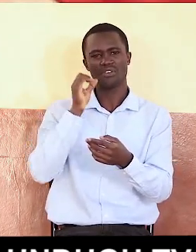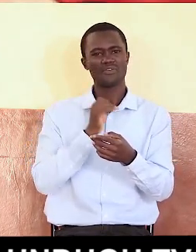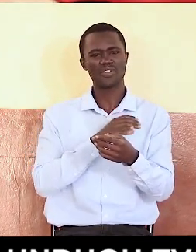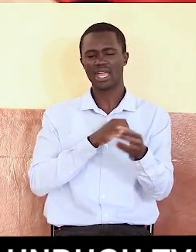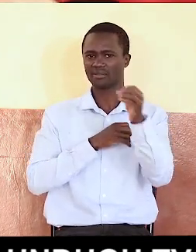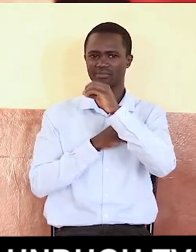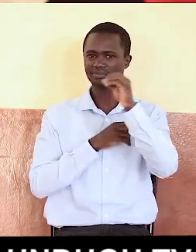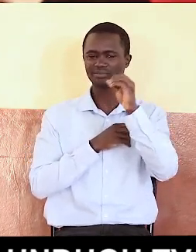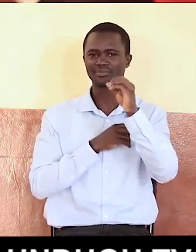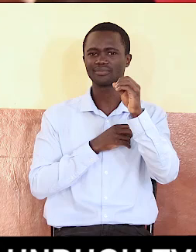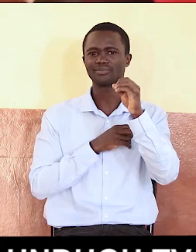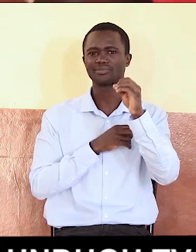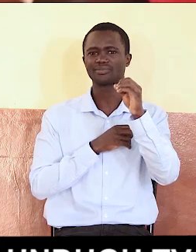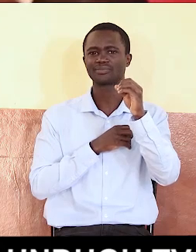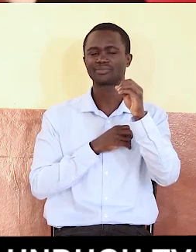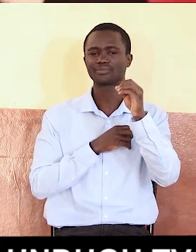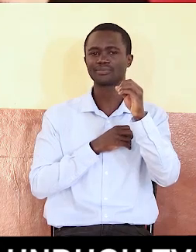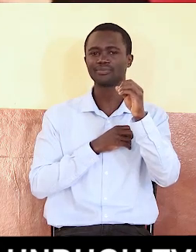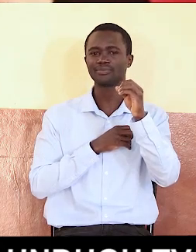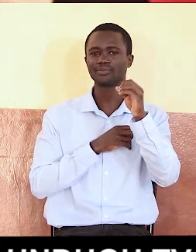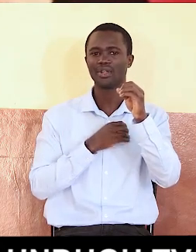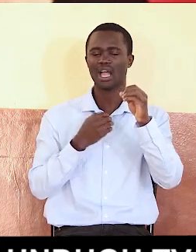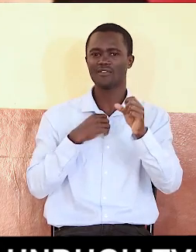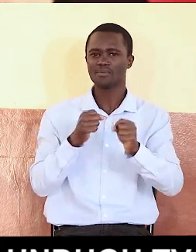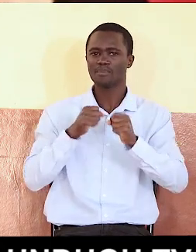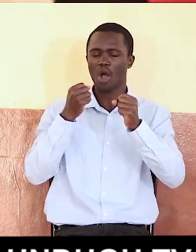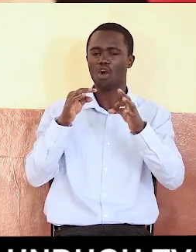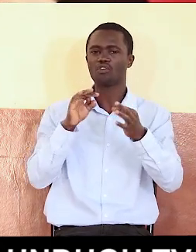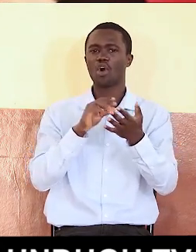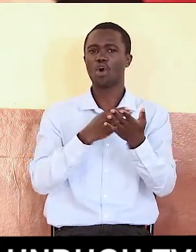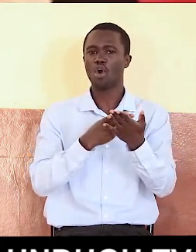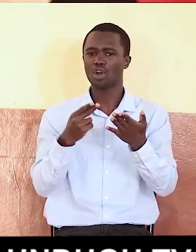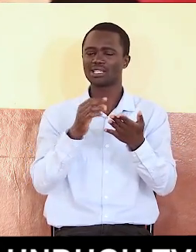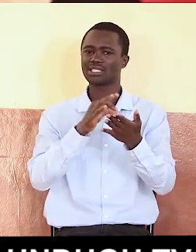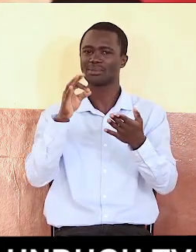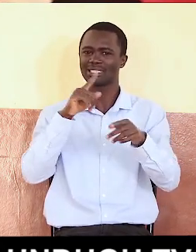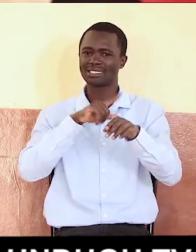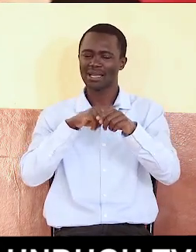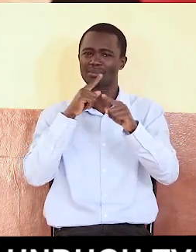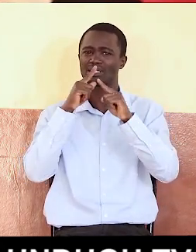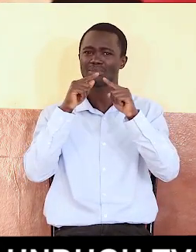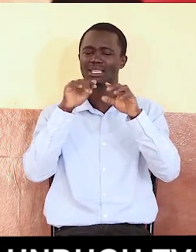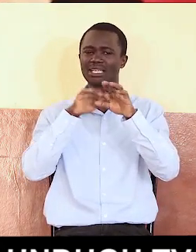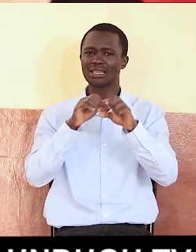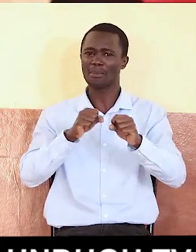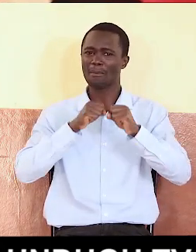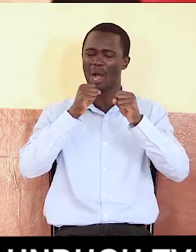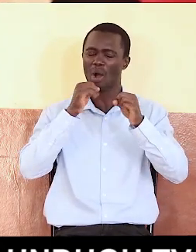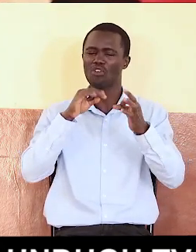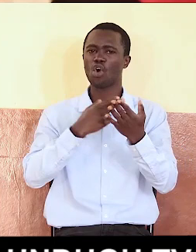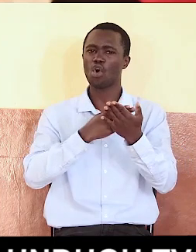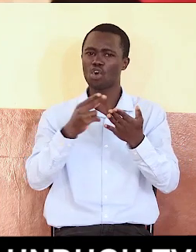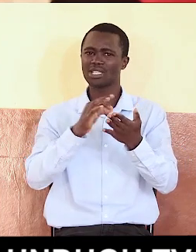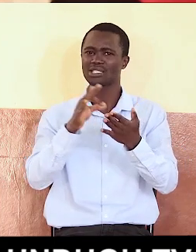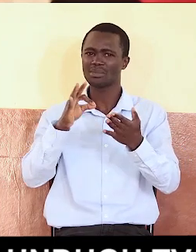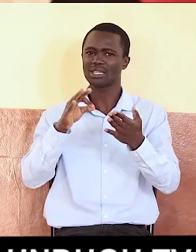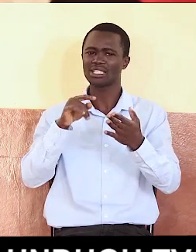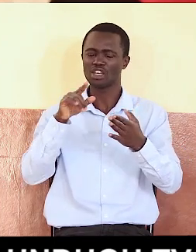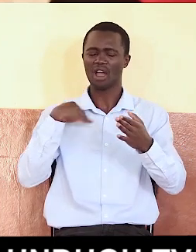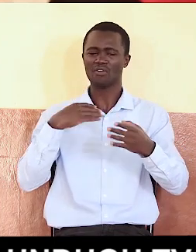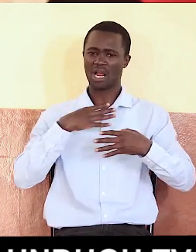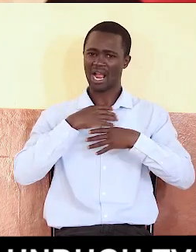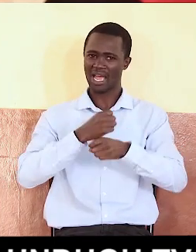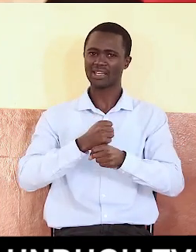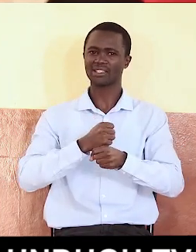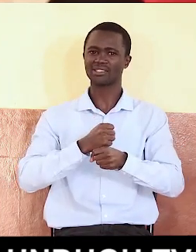ile nguvu za Roho Mtakatifu, na akiongea katika hizo nguvu anakuwa bold wakati unaofaa